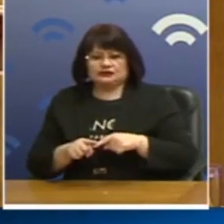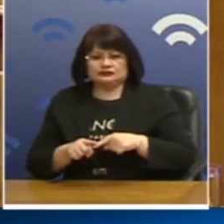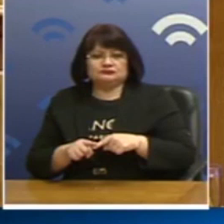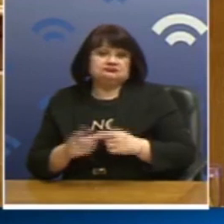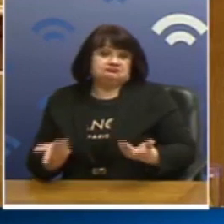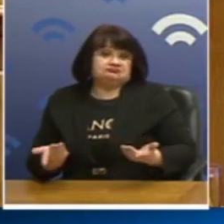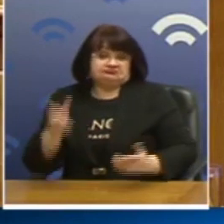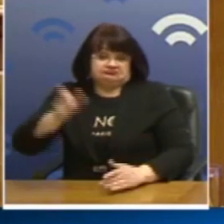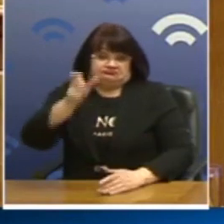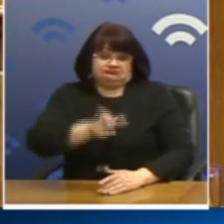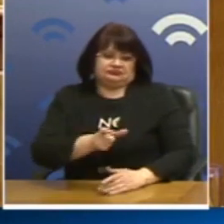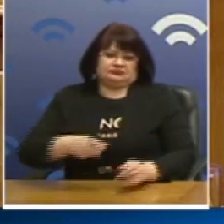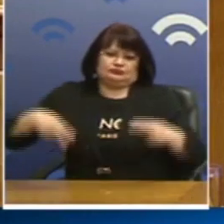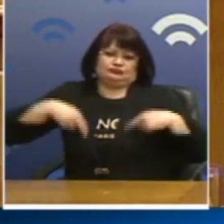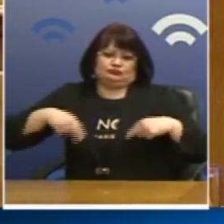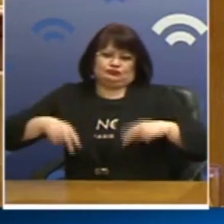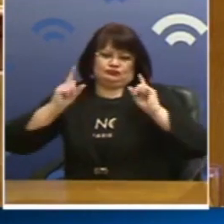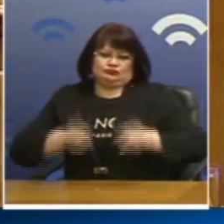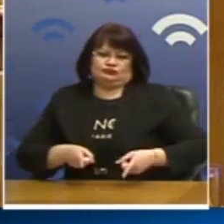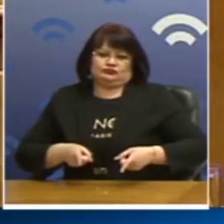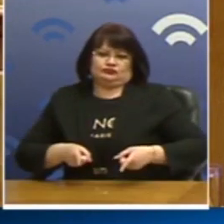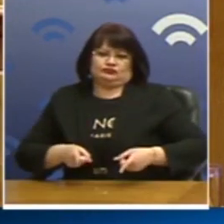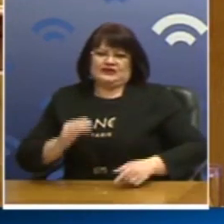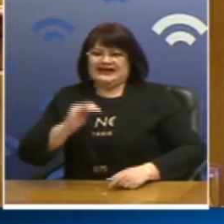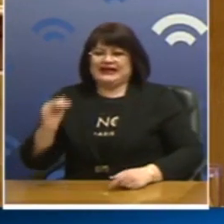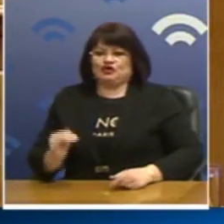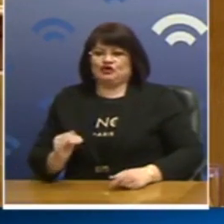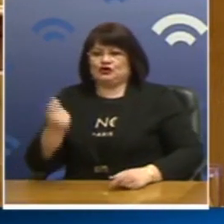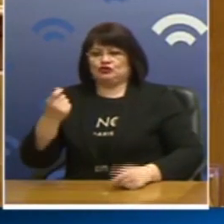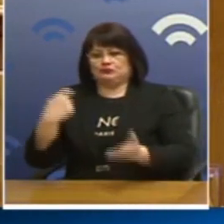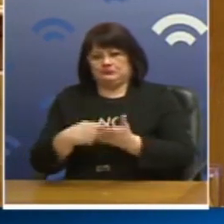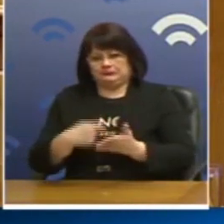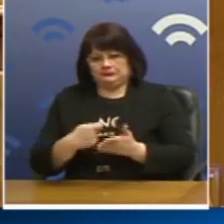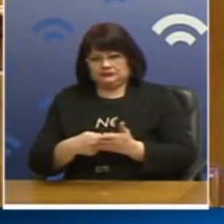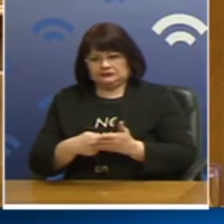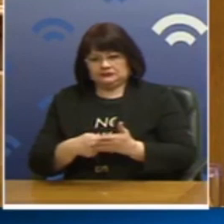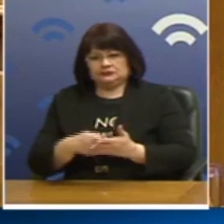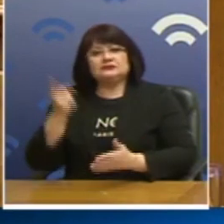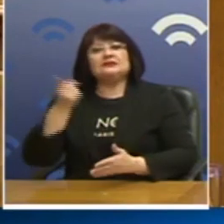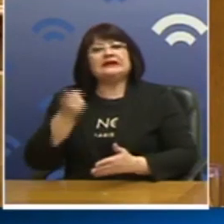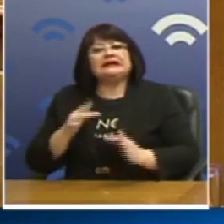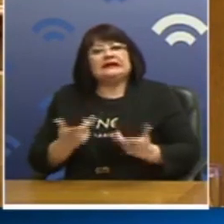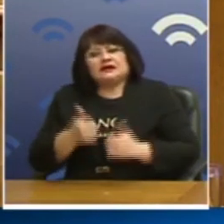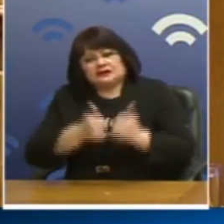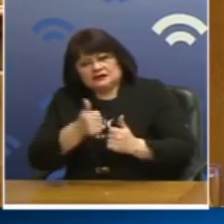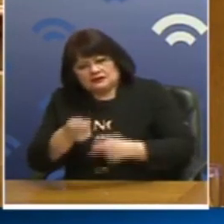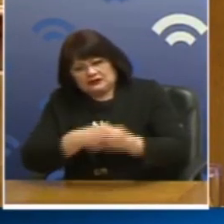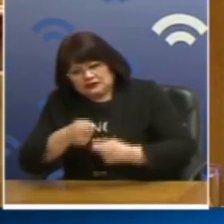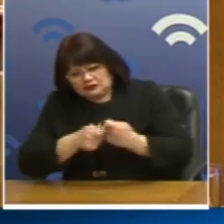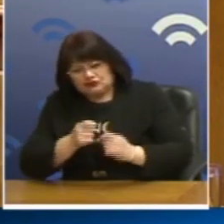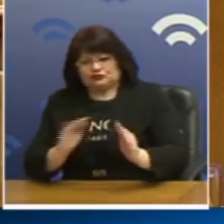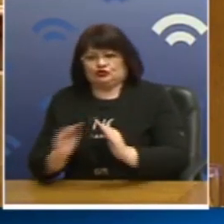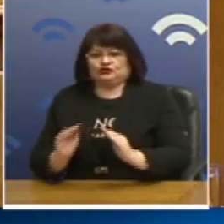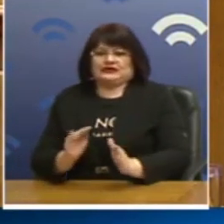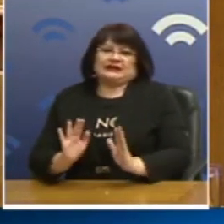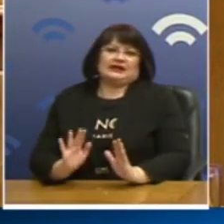υπουργός καθορίζει το ύψος του κατώτερου μισθού με κριτήριο την ανταγωνιστικότητα των επιχειρήσεων, διασφαλίζοντας έτσι